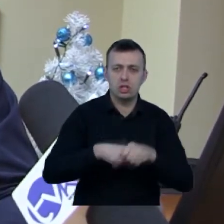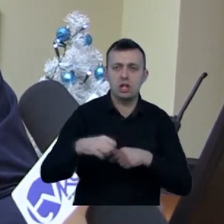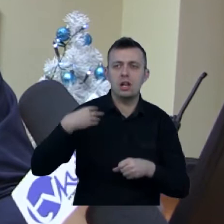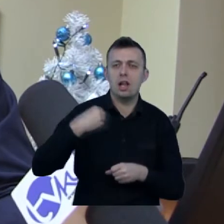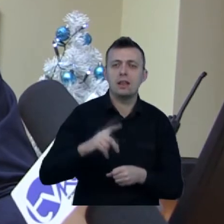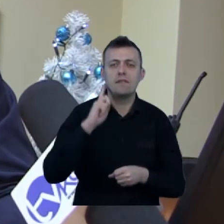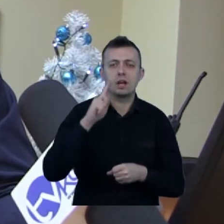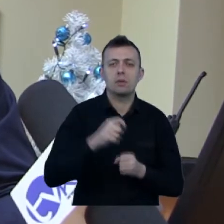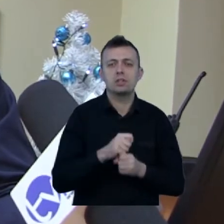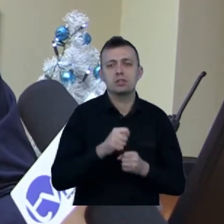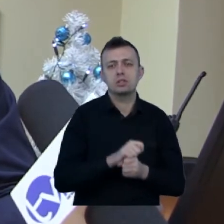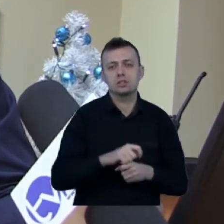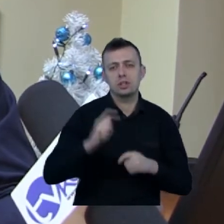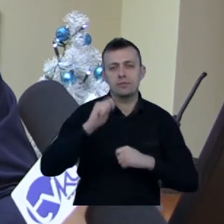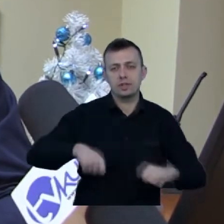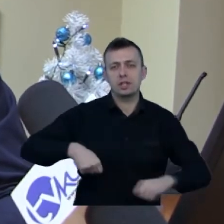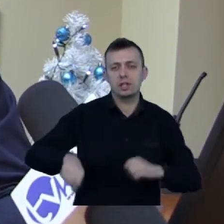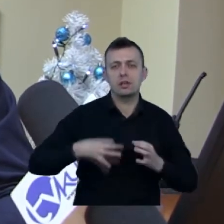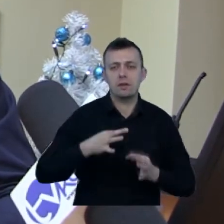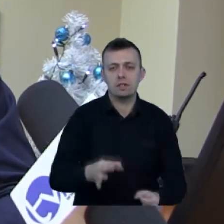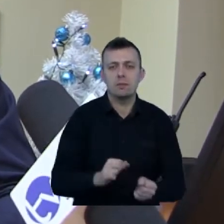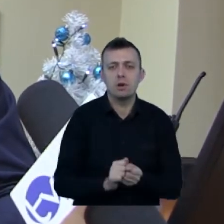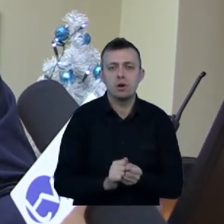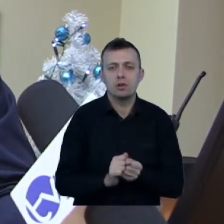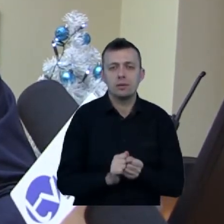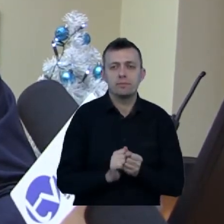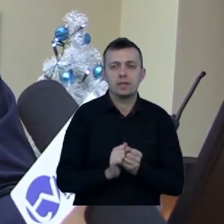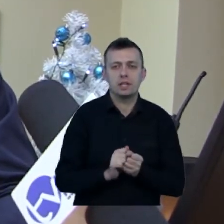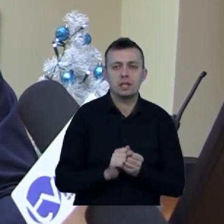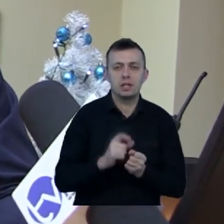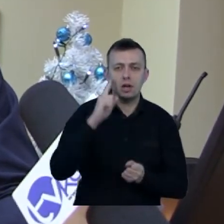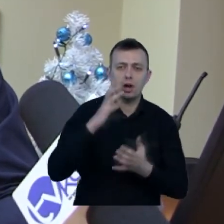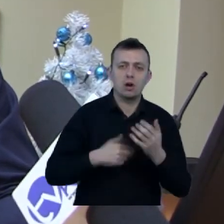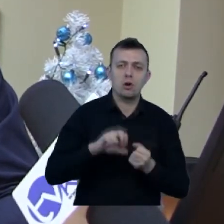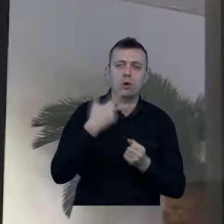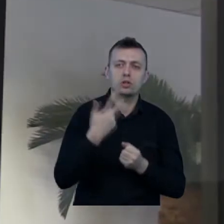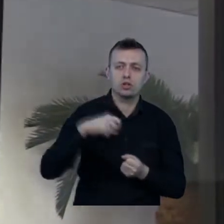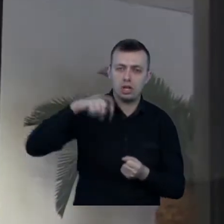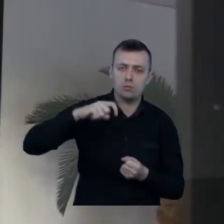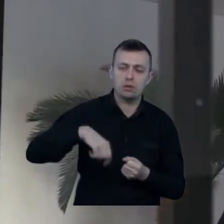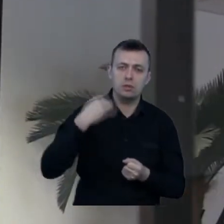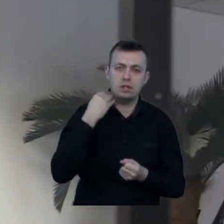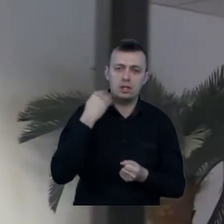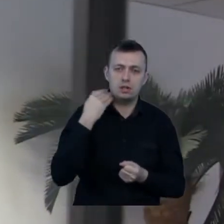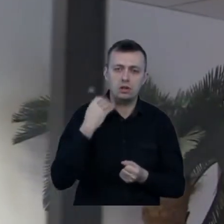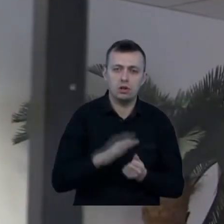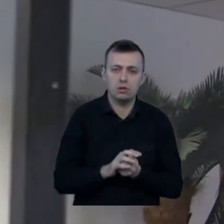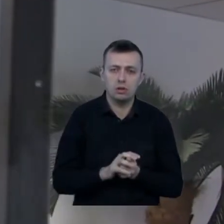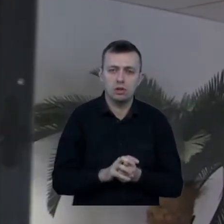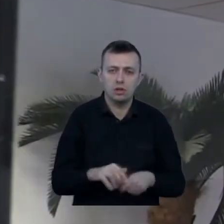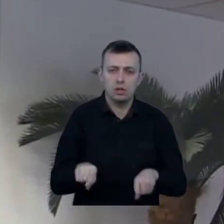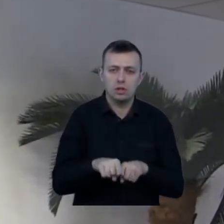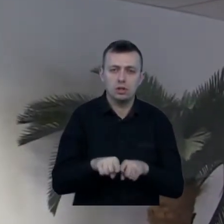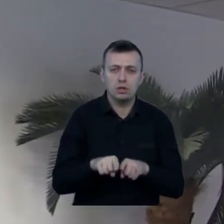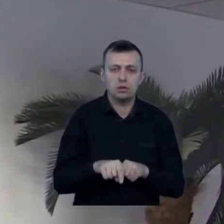33-latek. Kierował Oplem Astra, miał 2,8 promila alkoholu. Kierowca odpowie również za